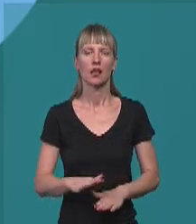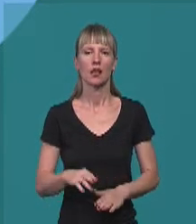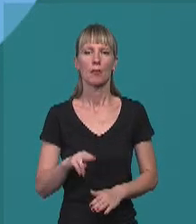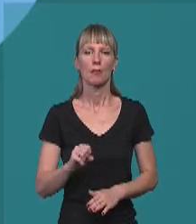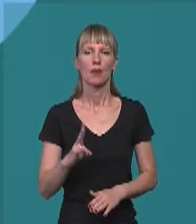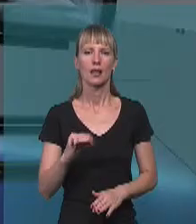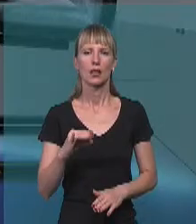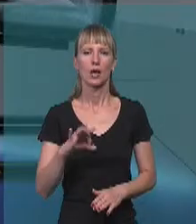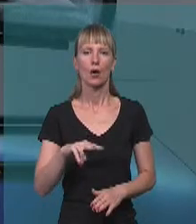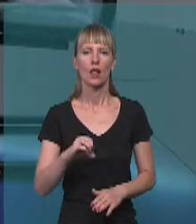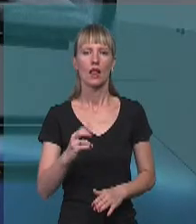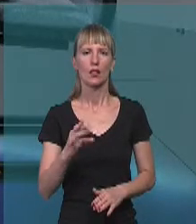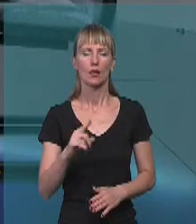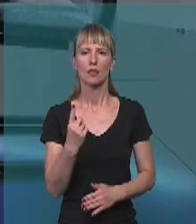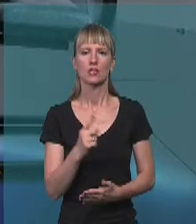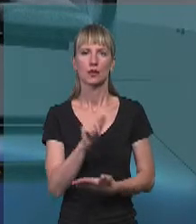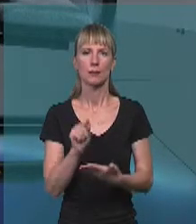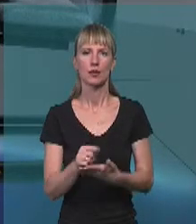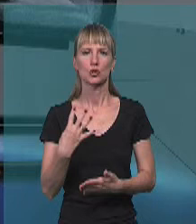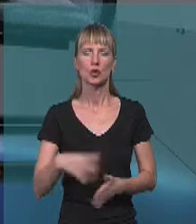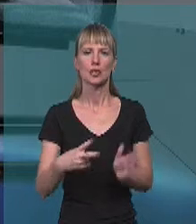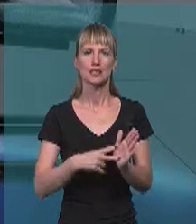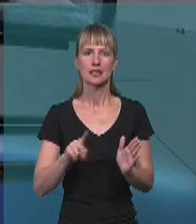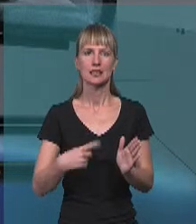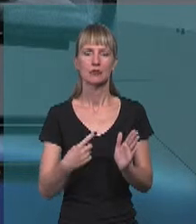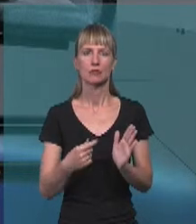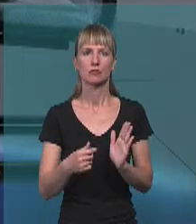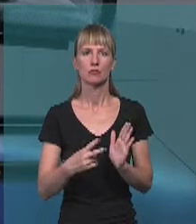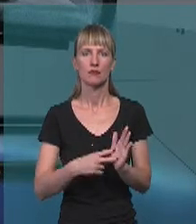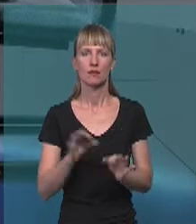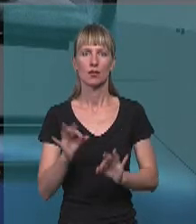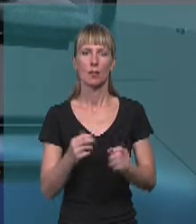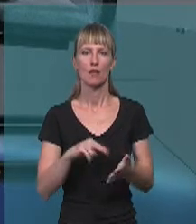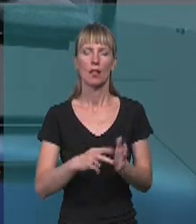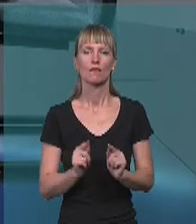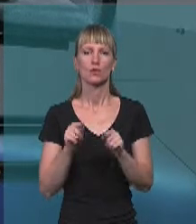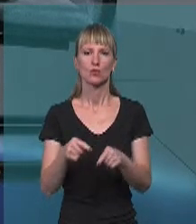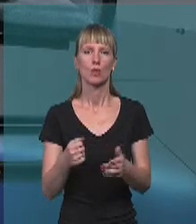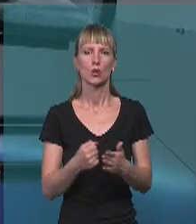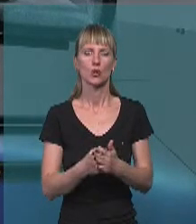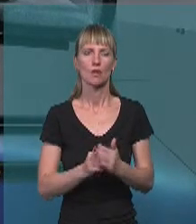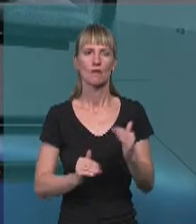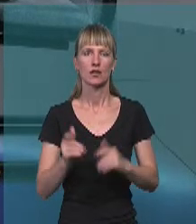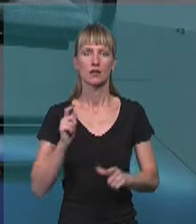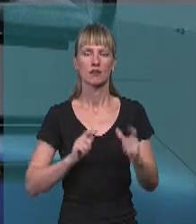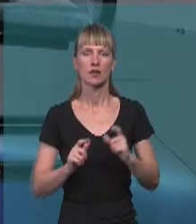перше запитання, от як ви вважаєте, 47,7% планують вступати до вищих навчальних